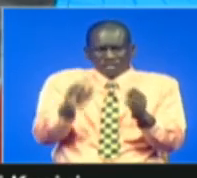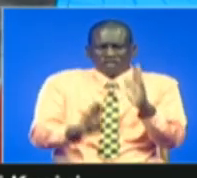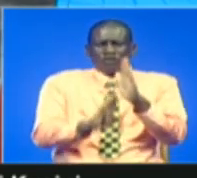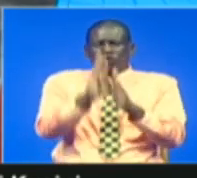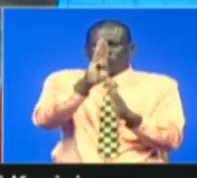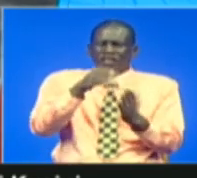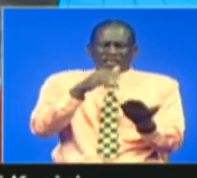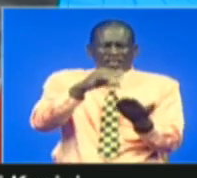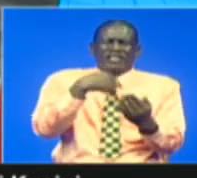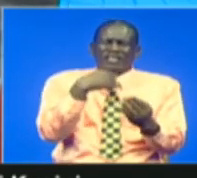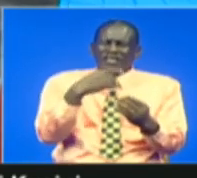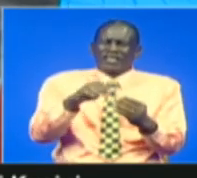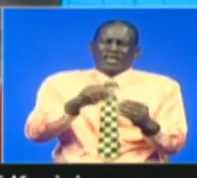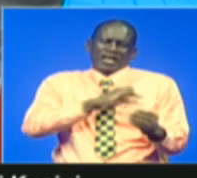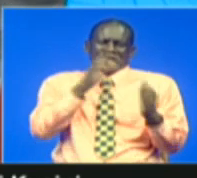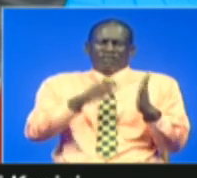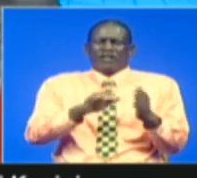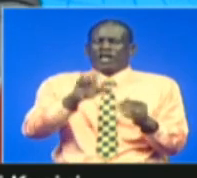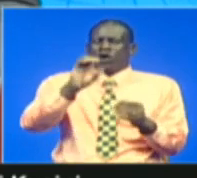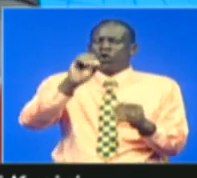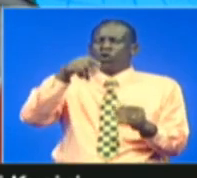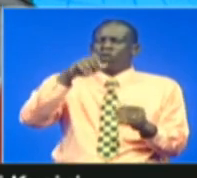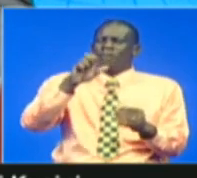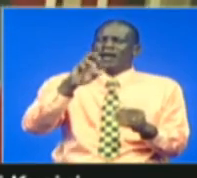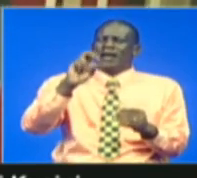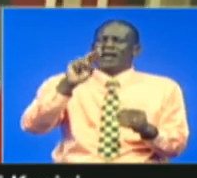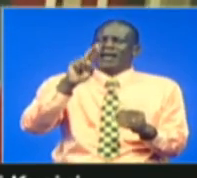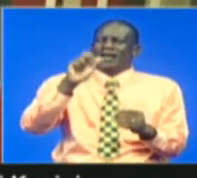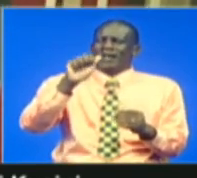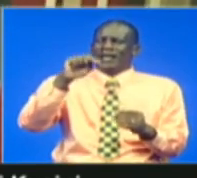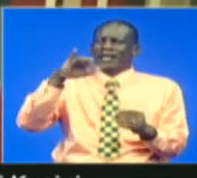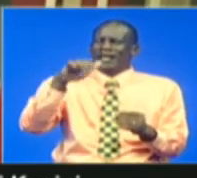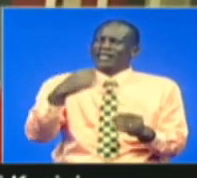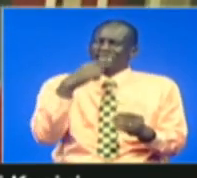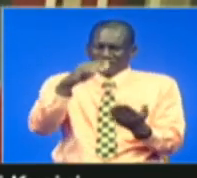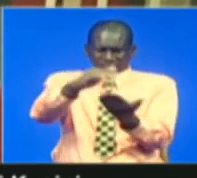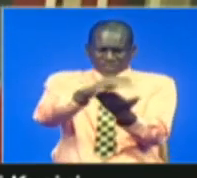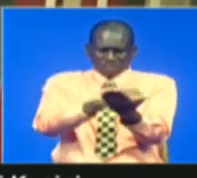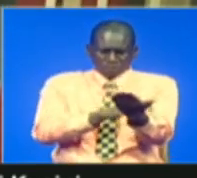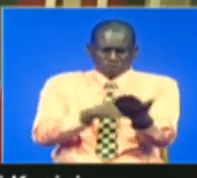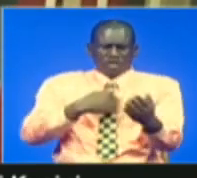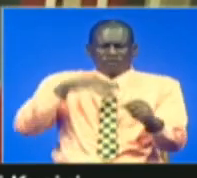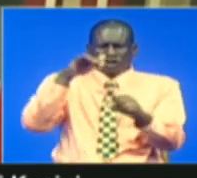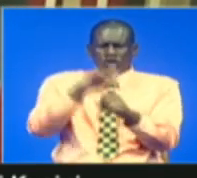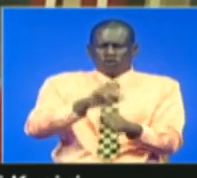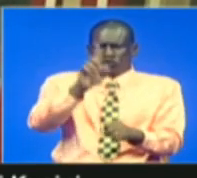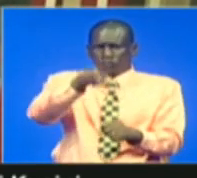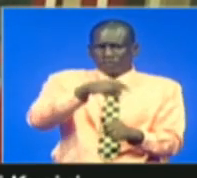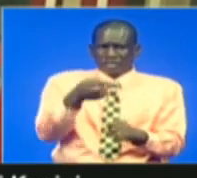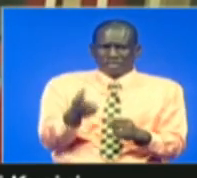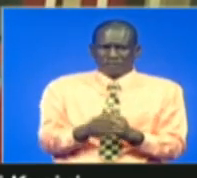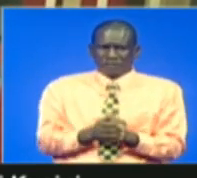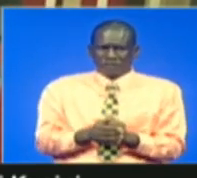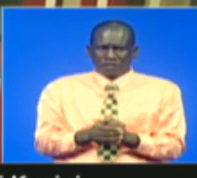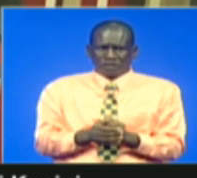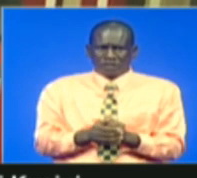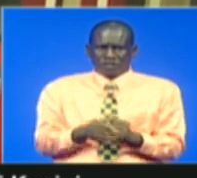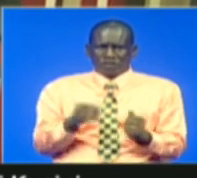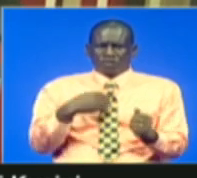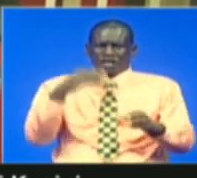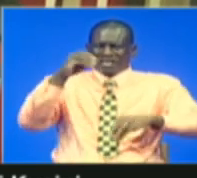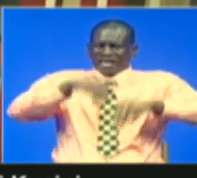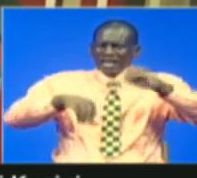hiyo ina makosa mengi pamoja na dosari chungu nzima. The fact that we had had just an election